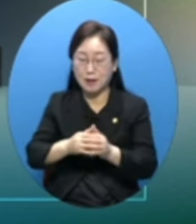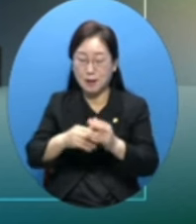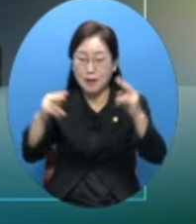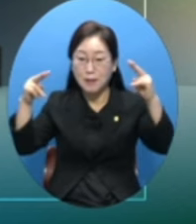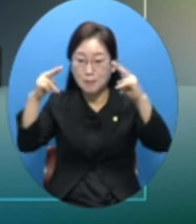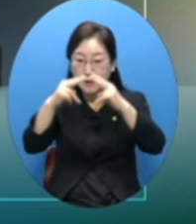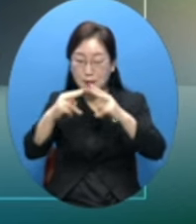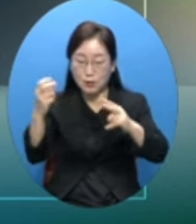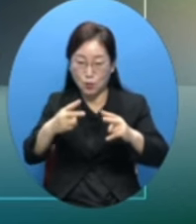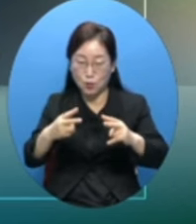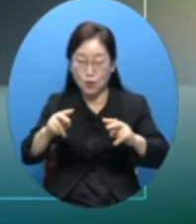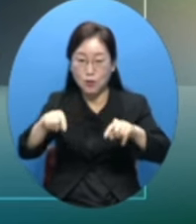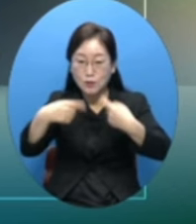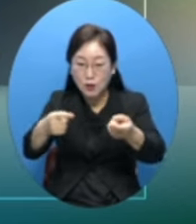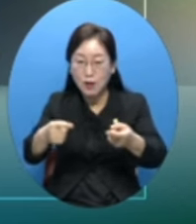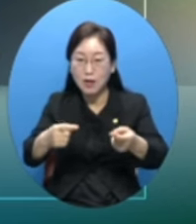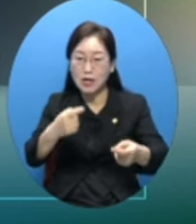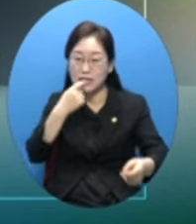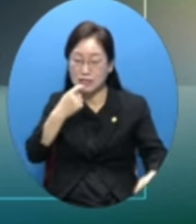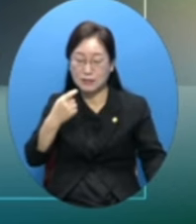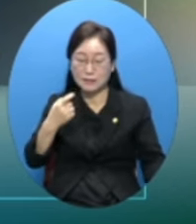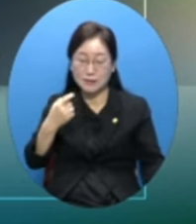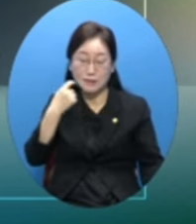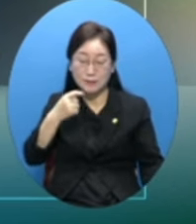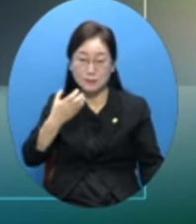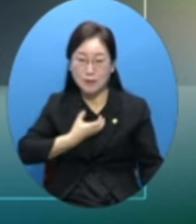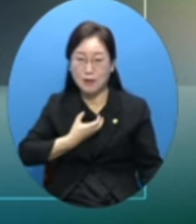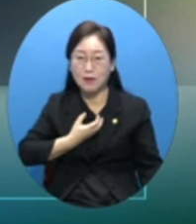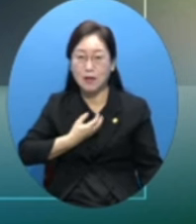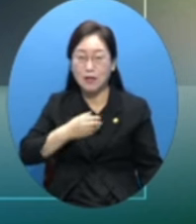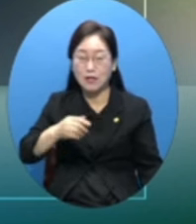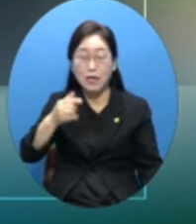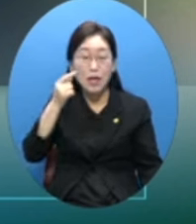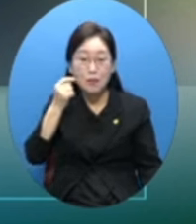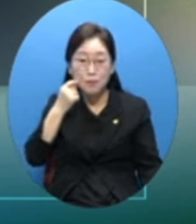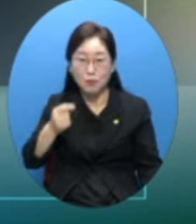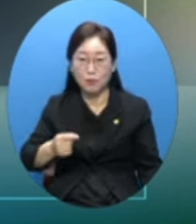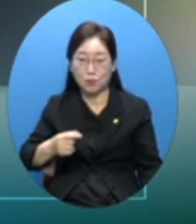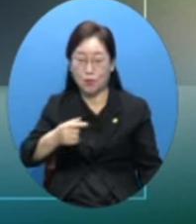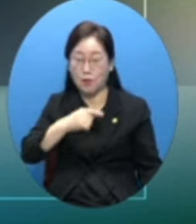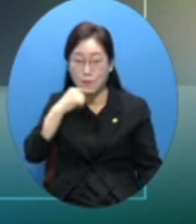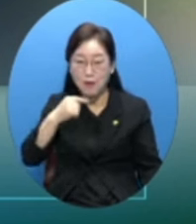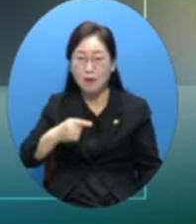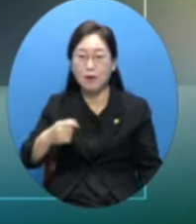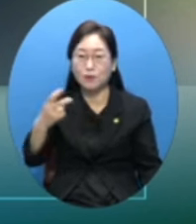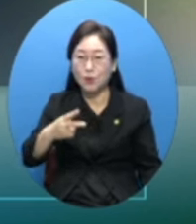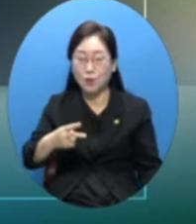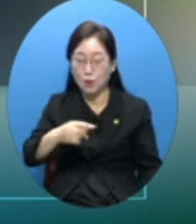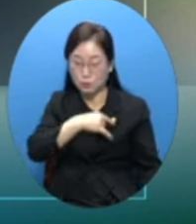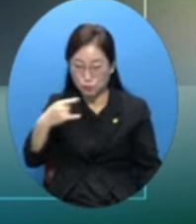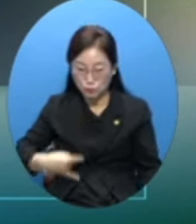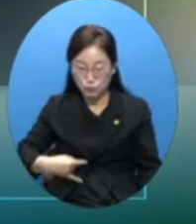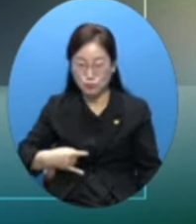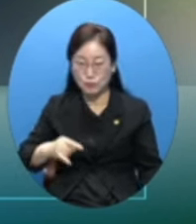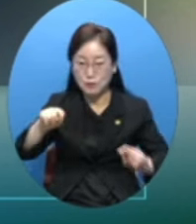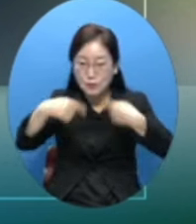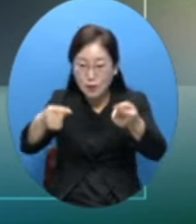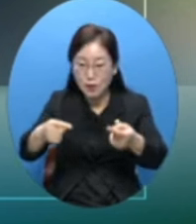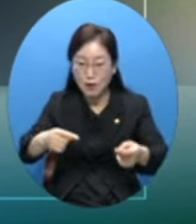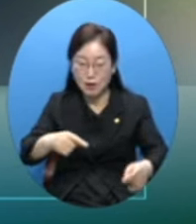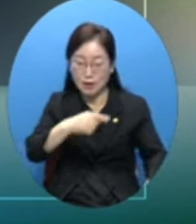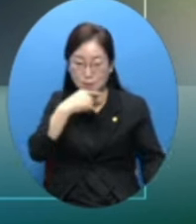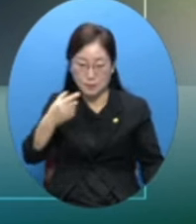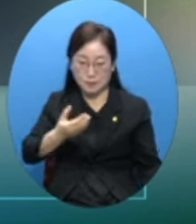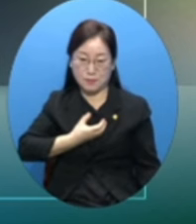따고 2020년 도쿄올림픽에서 동메달을 따고 2022년 항저우 아시안게임에서 동메달을